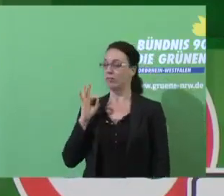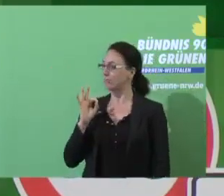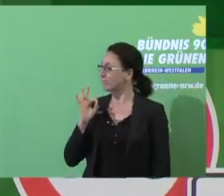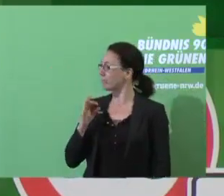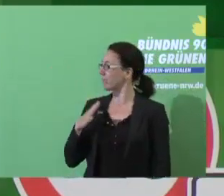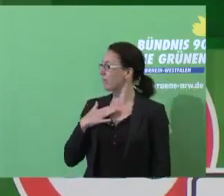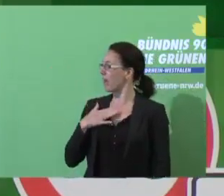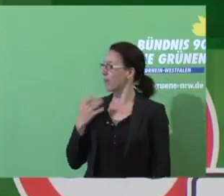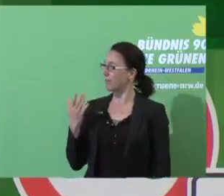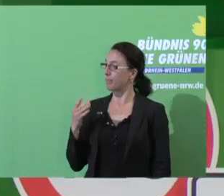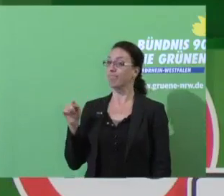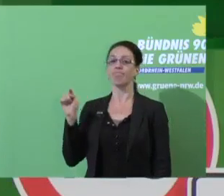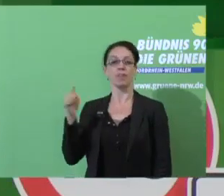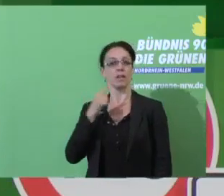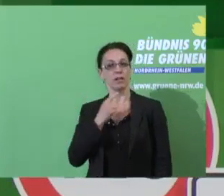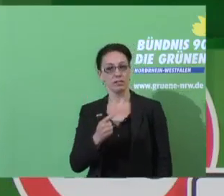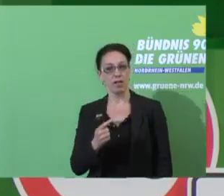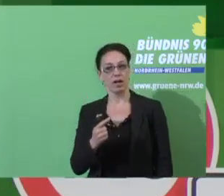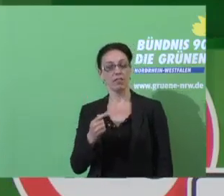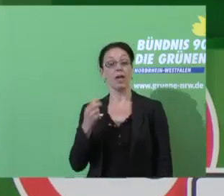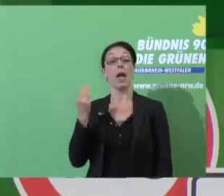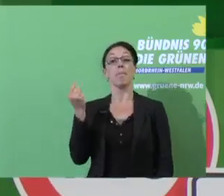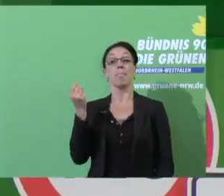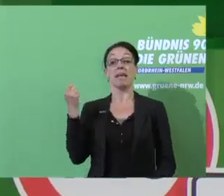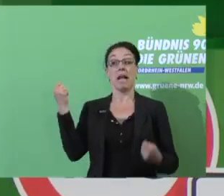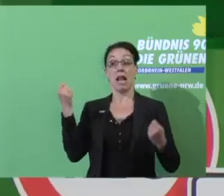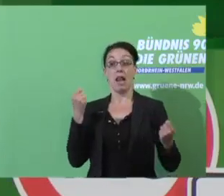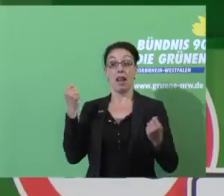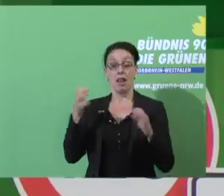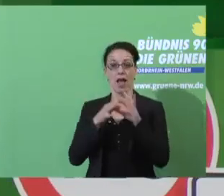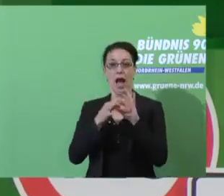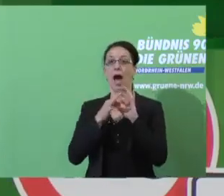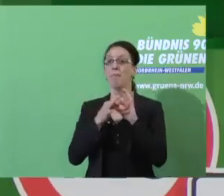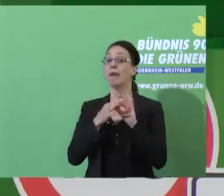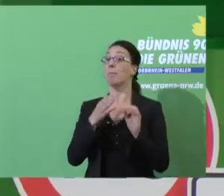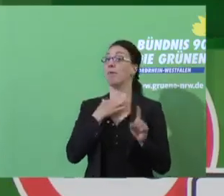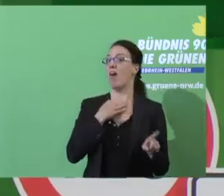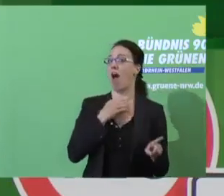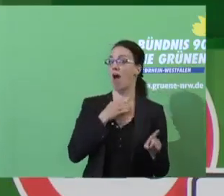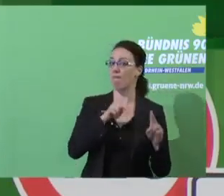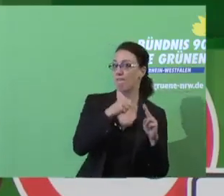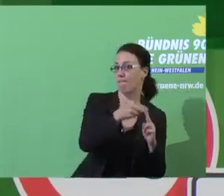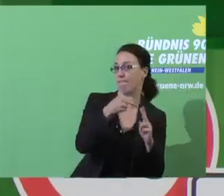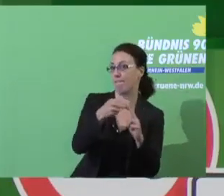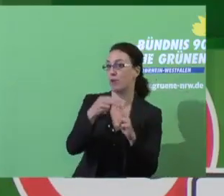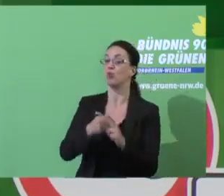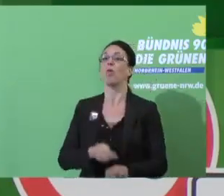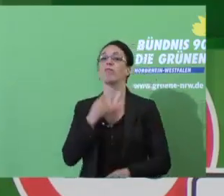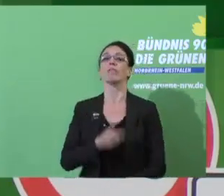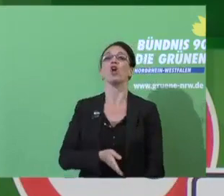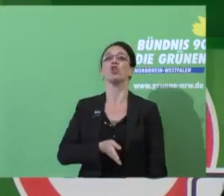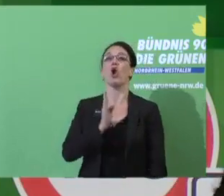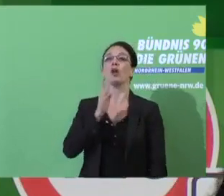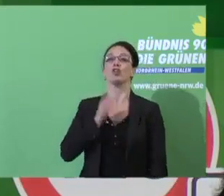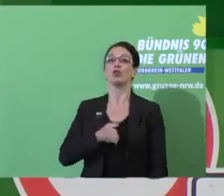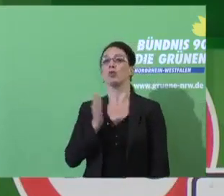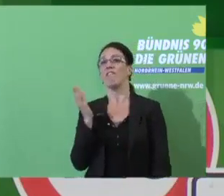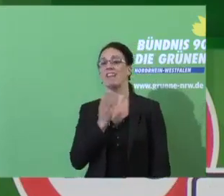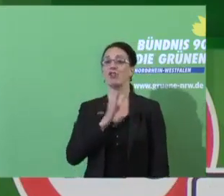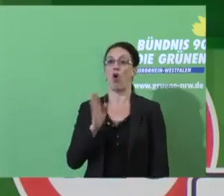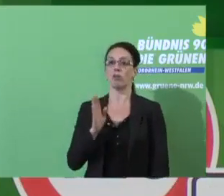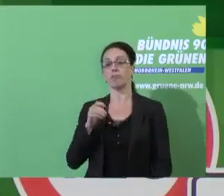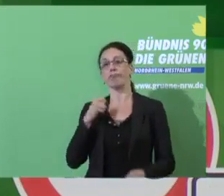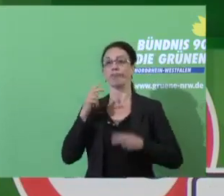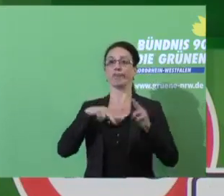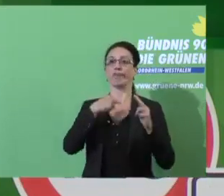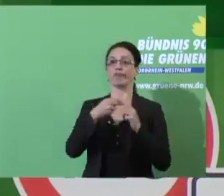auch du sagst, Mittel nach Bedarf, bitte mehr, nicht mehr nach Himmelsrichtung und nach Proporz. Und auch dafür, dass du da so eine klare Haltung